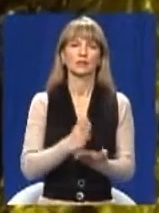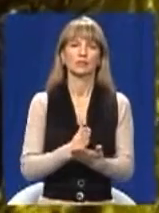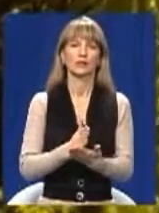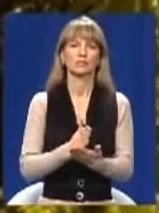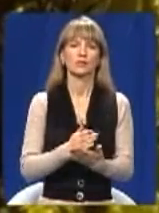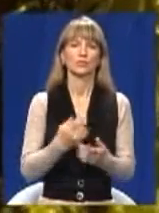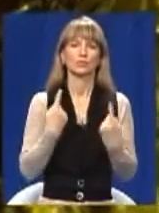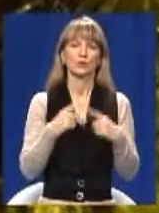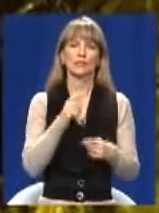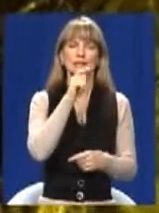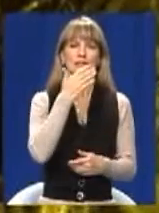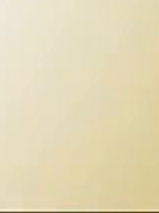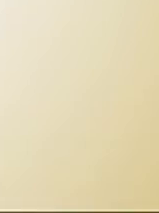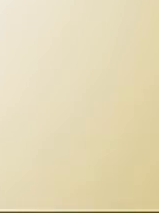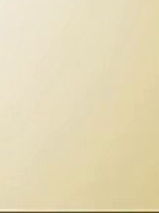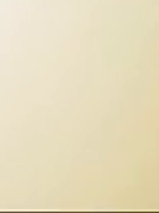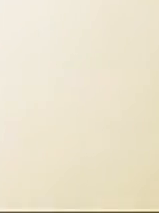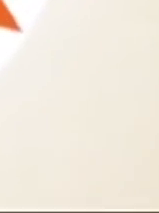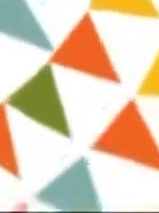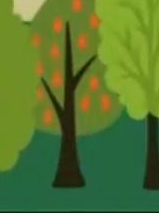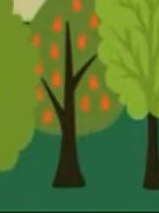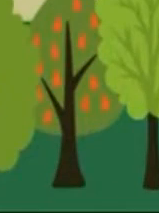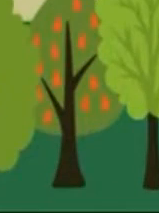стійкіший запах, аніж дешеві.